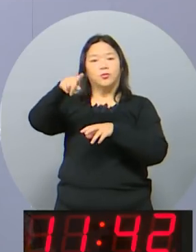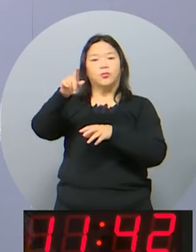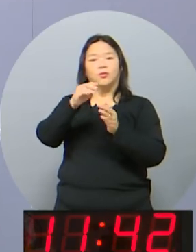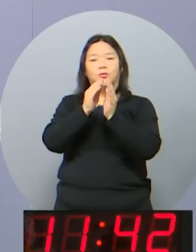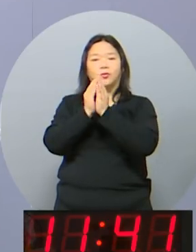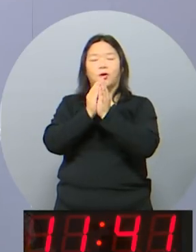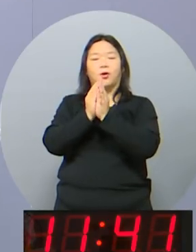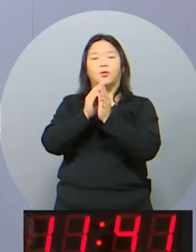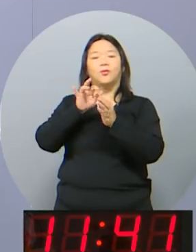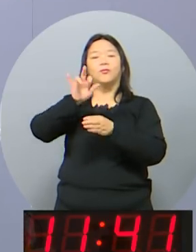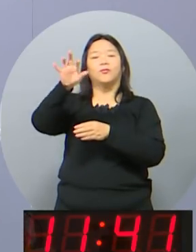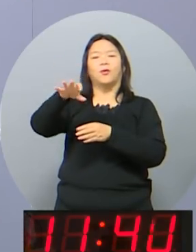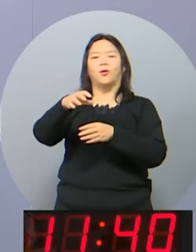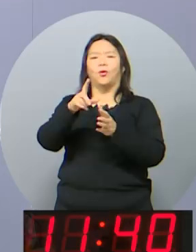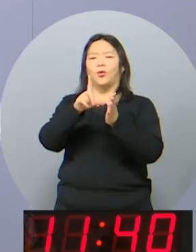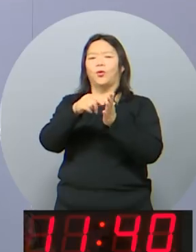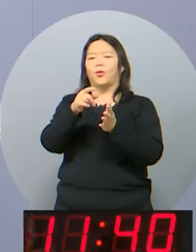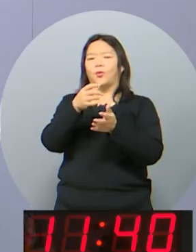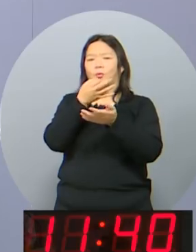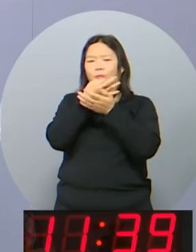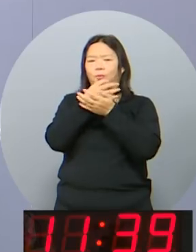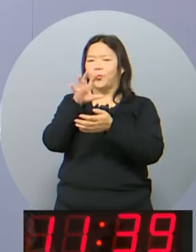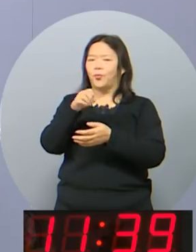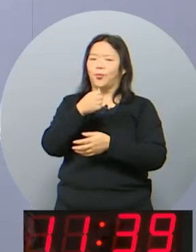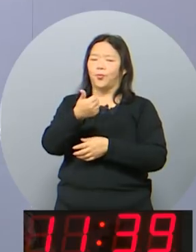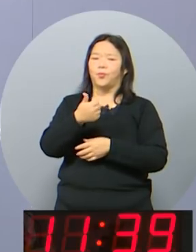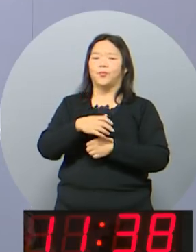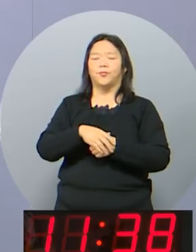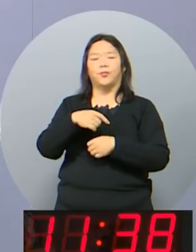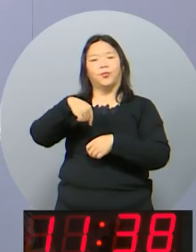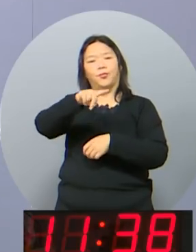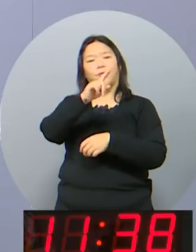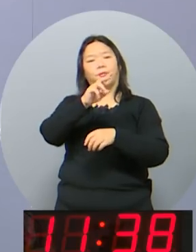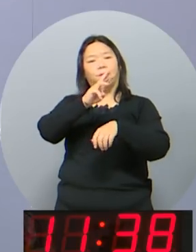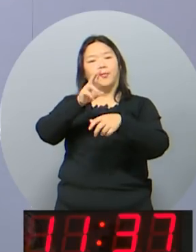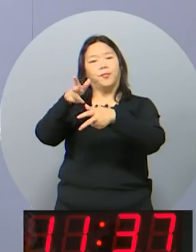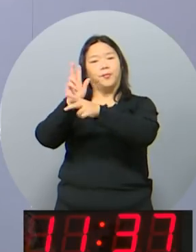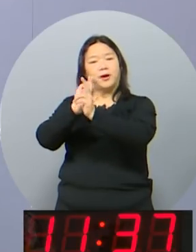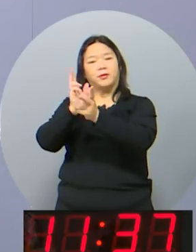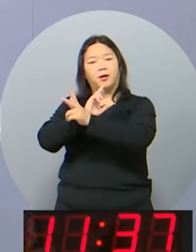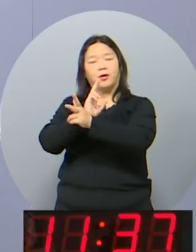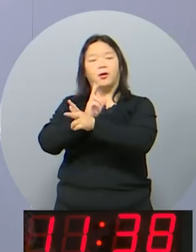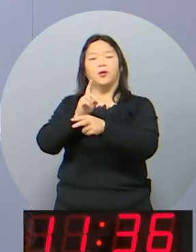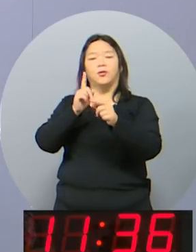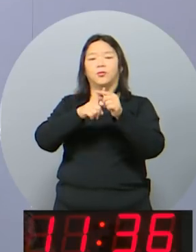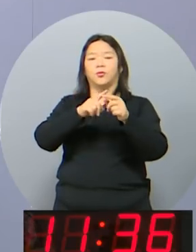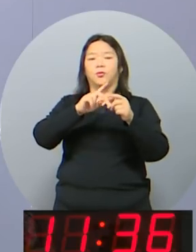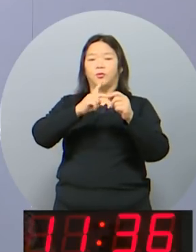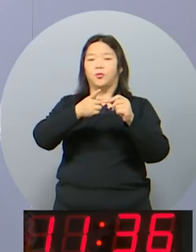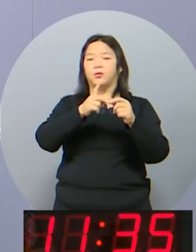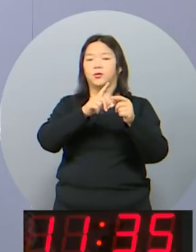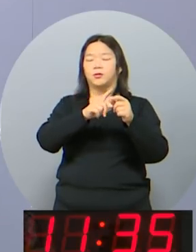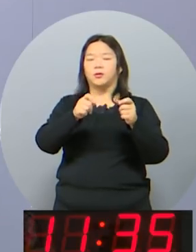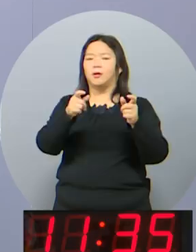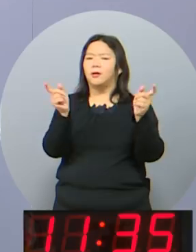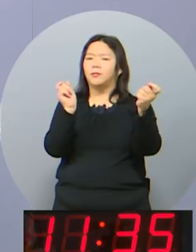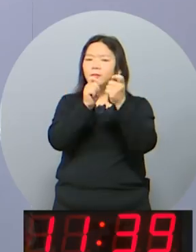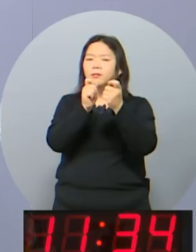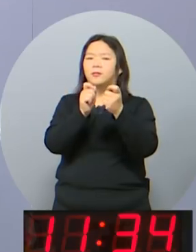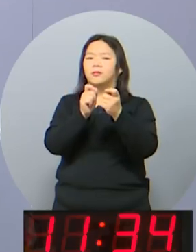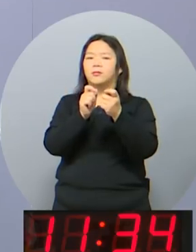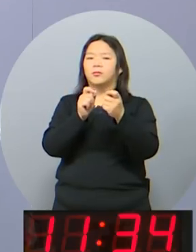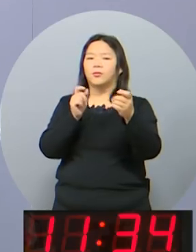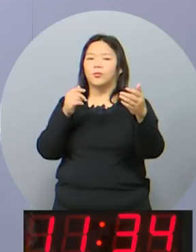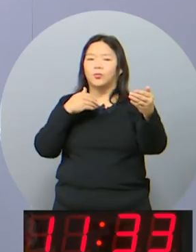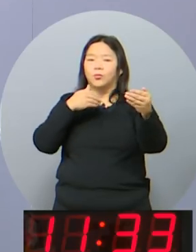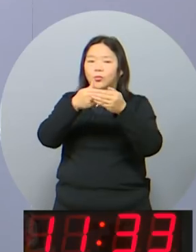非常的近，节省时间。然后要到板桥中永和，这也非常非常的近，所以